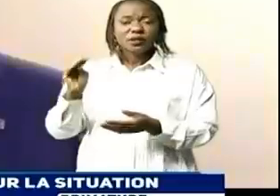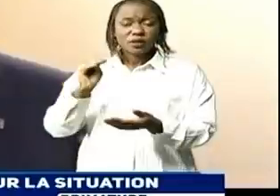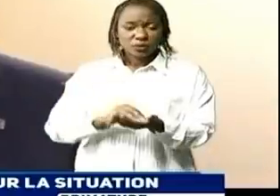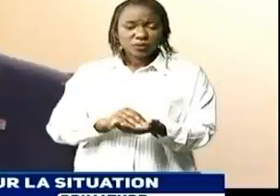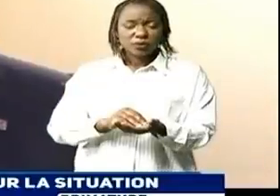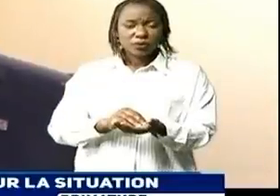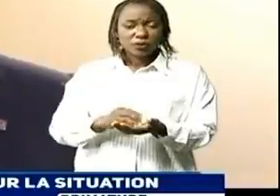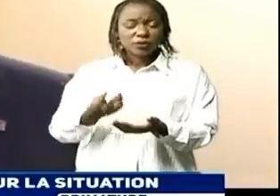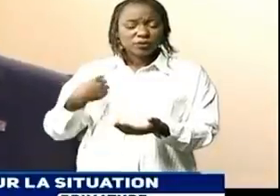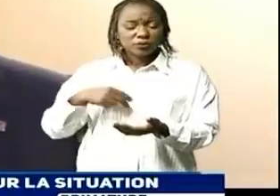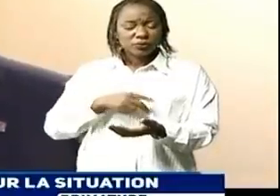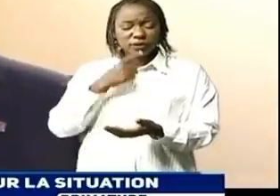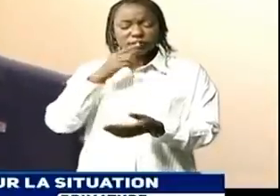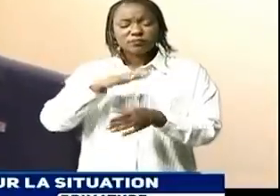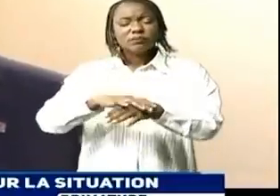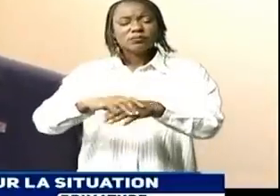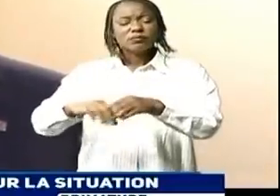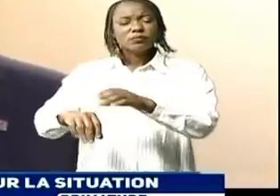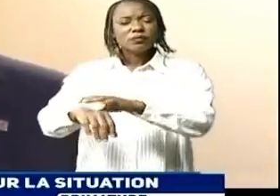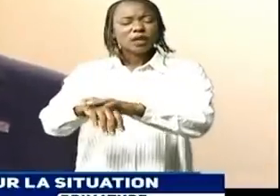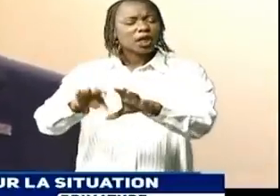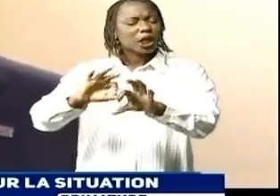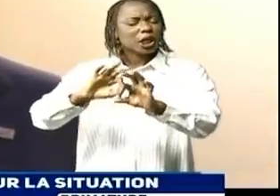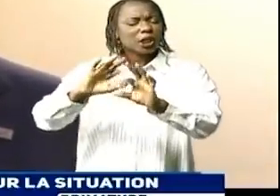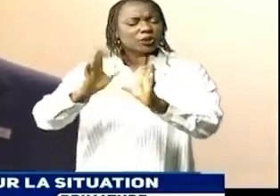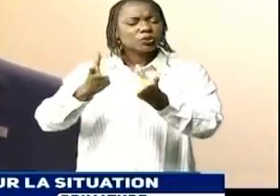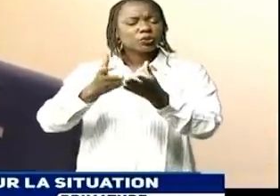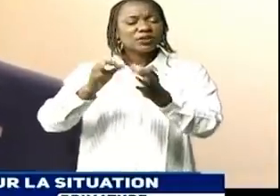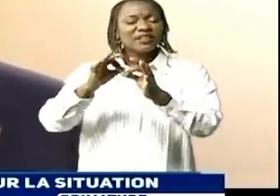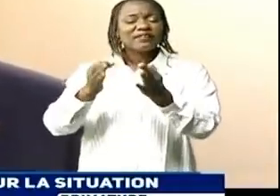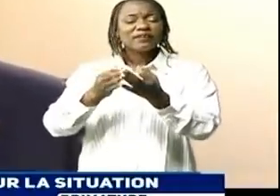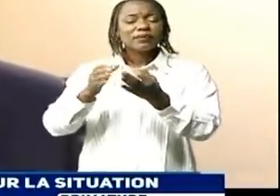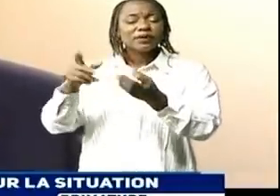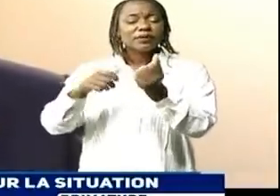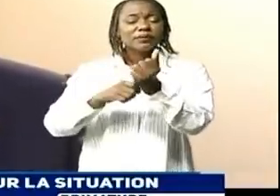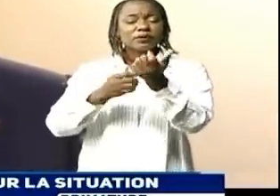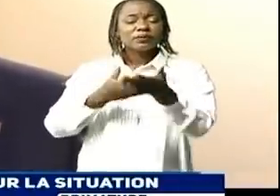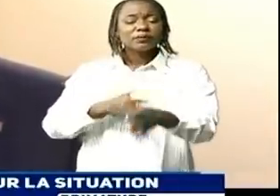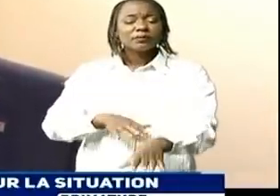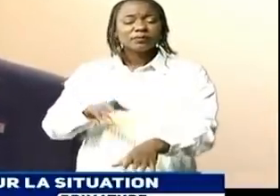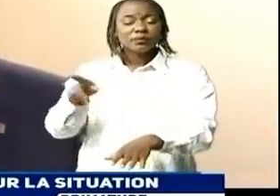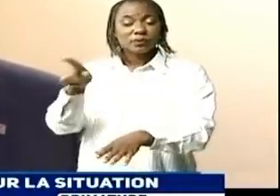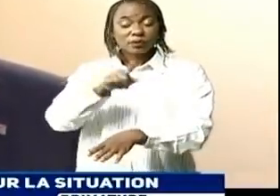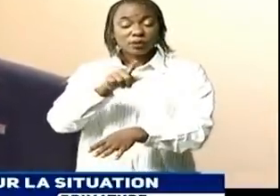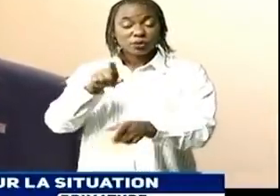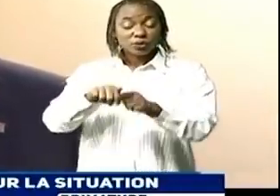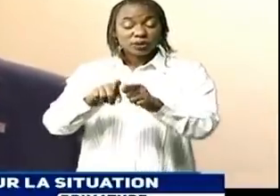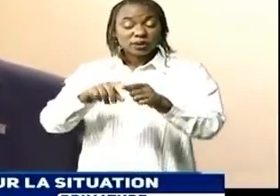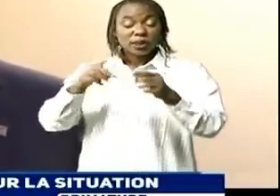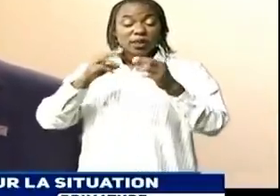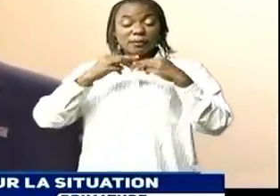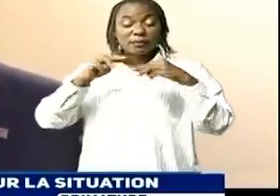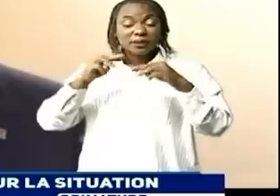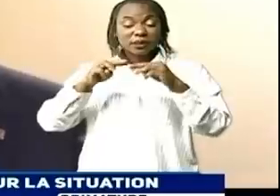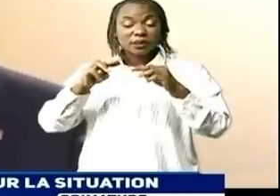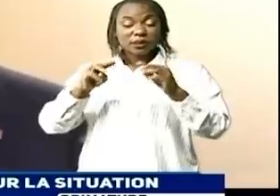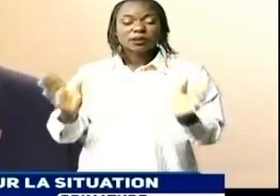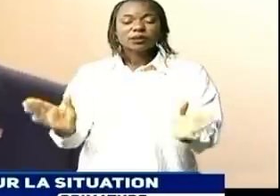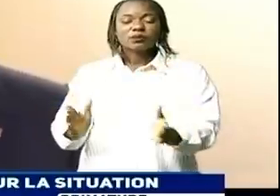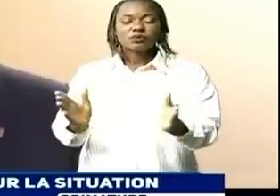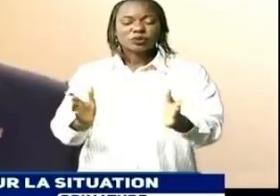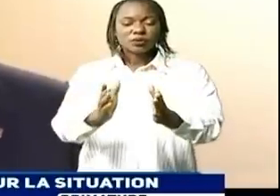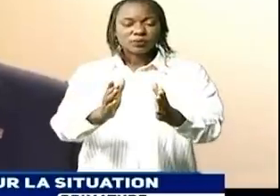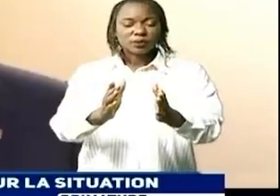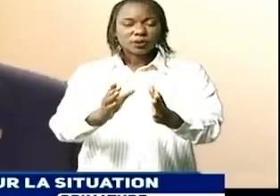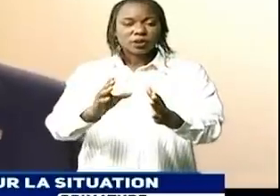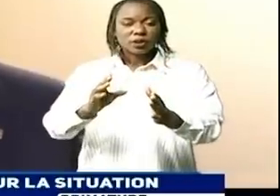et condoléances à ces familles encore attristées. Et message aussi d'encouragement à nos troupes qui sont